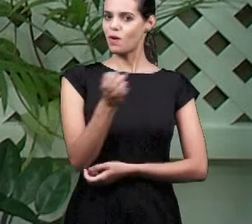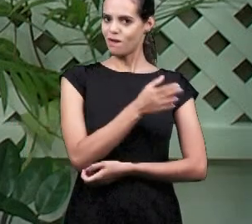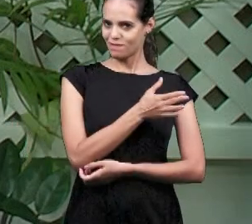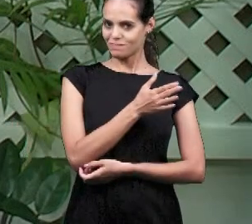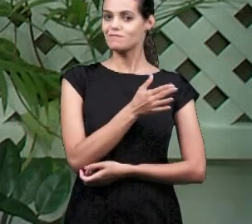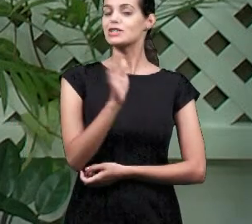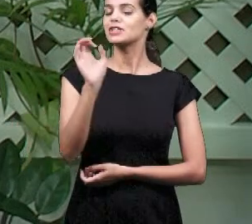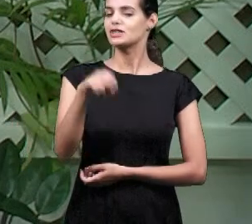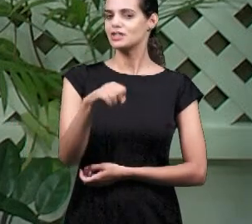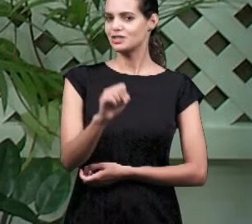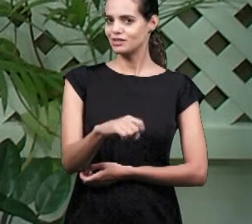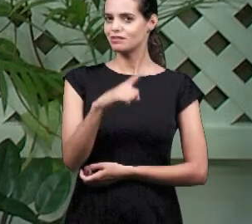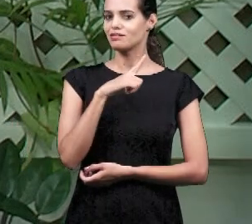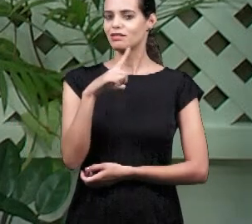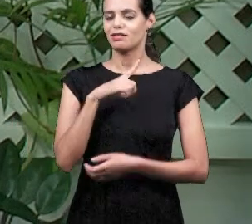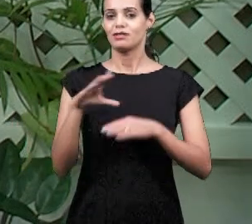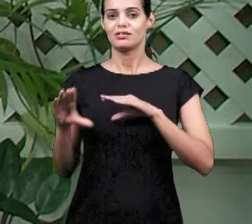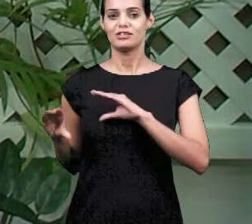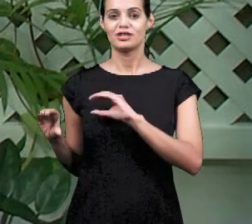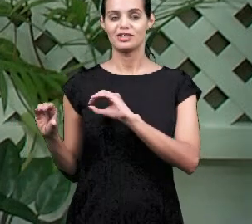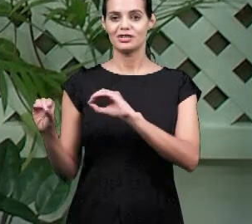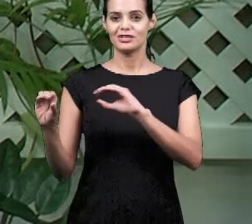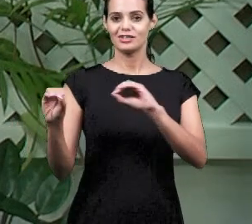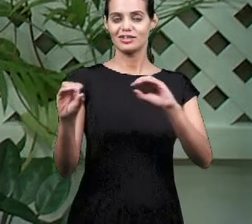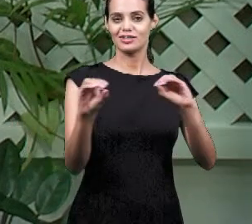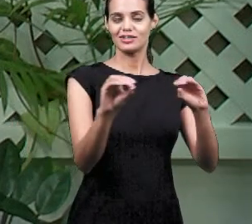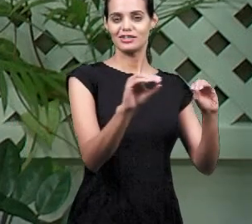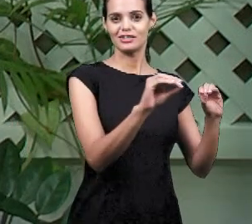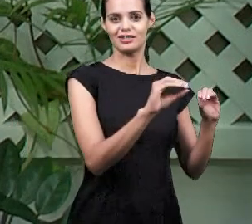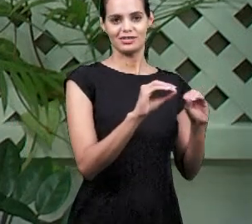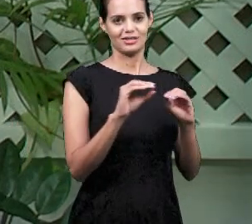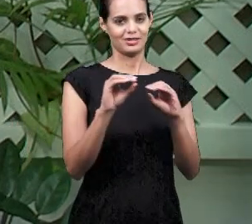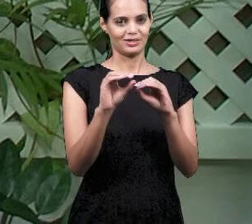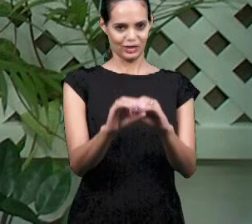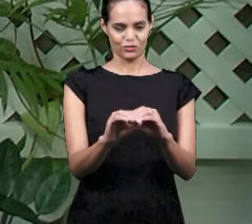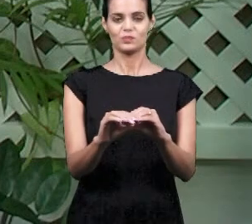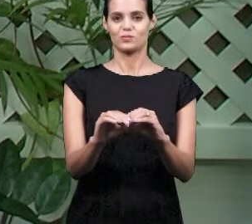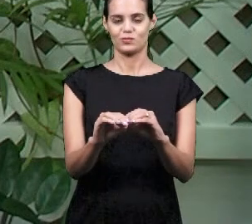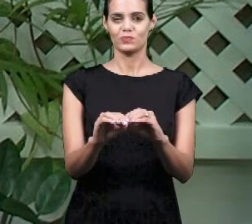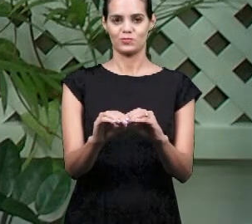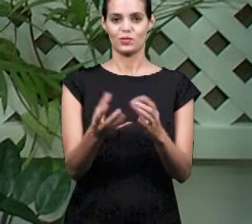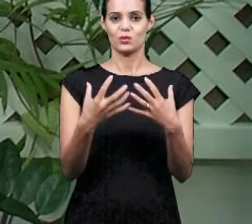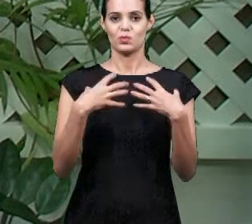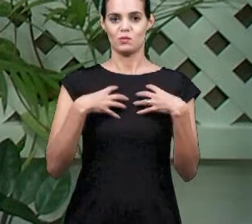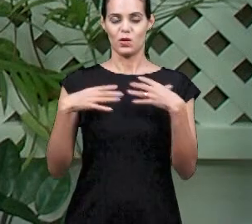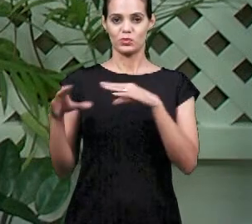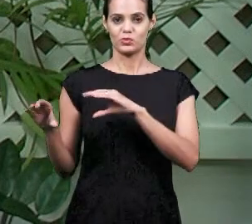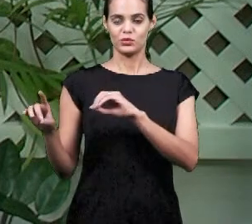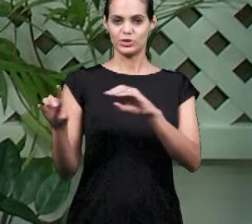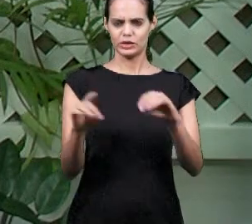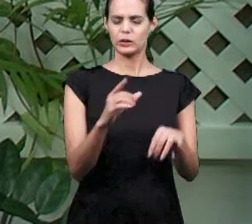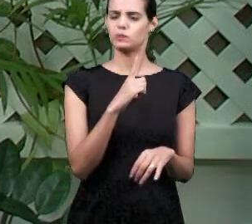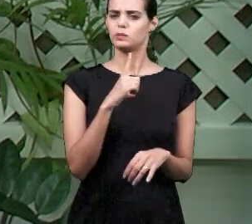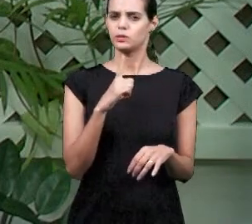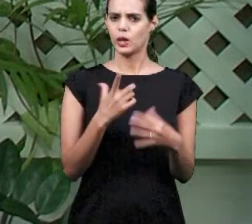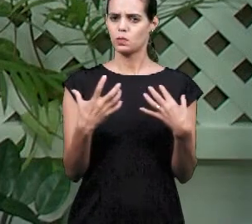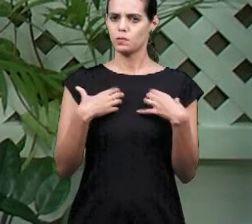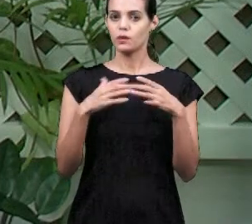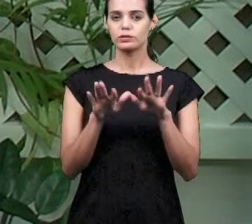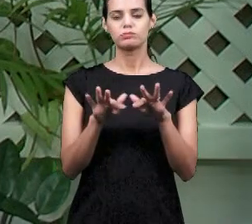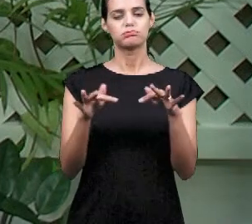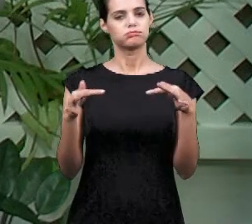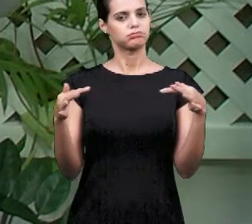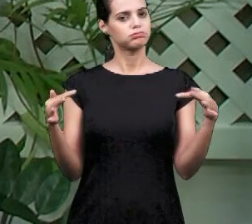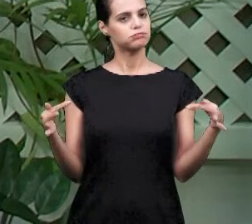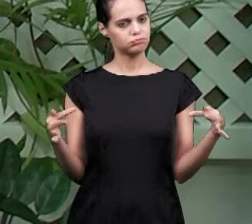tableau, efface, remplit à nouveau. Cela n'existe plus. Il existe le tableau, le professeur,